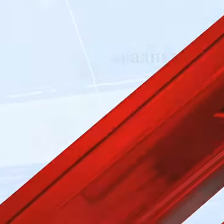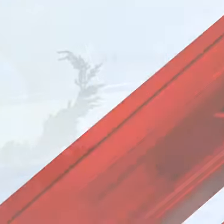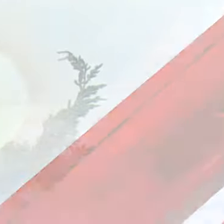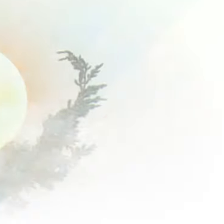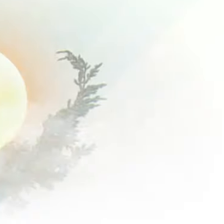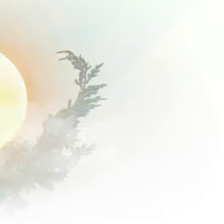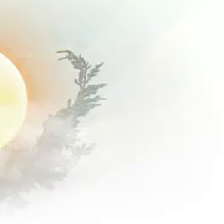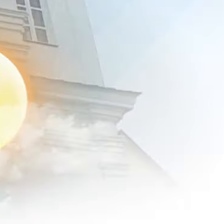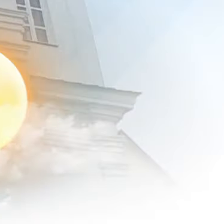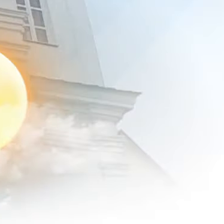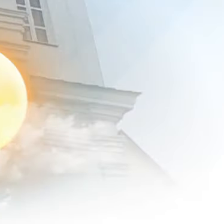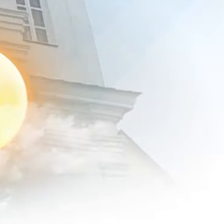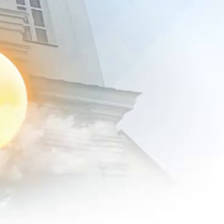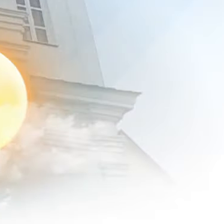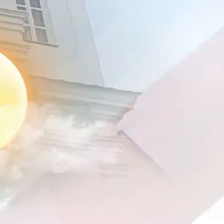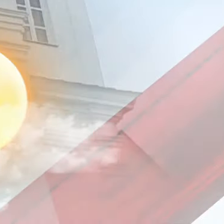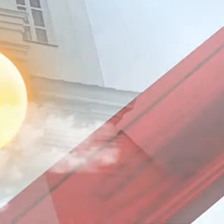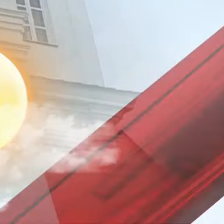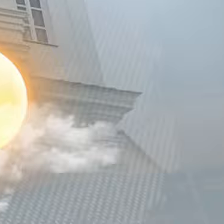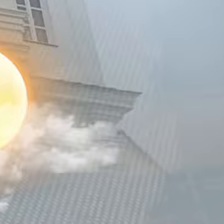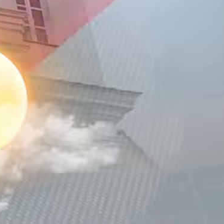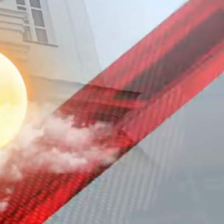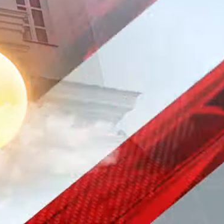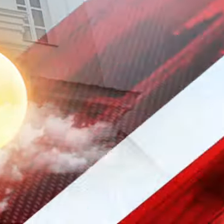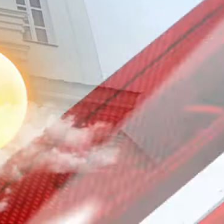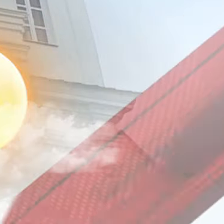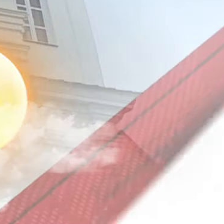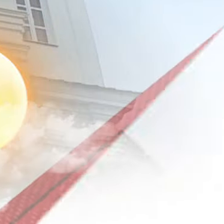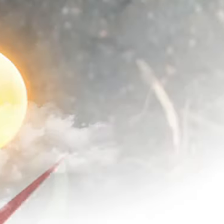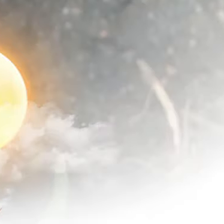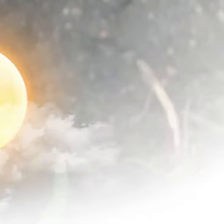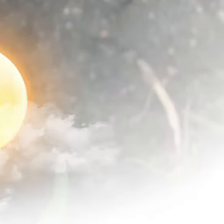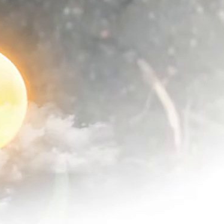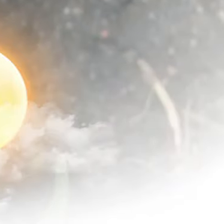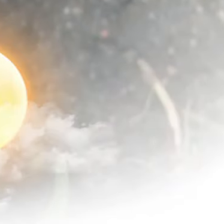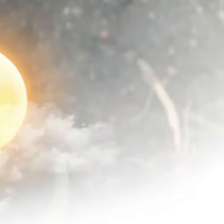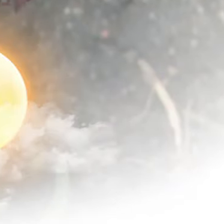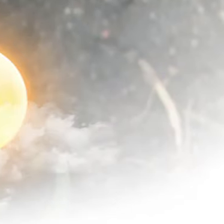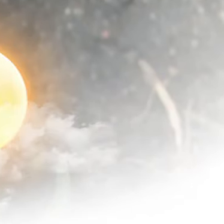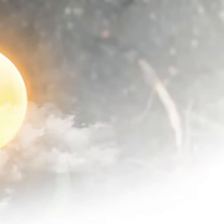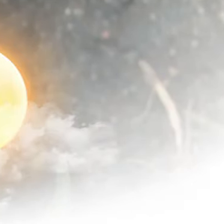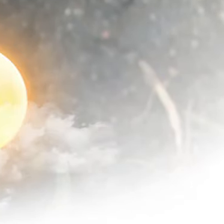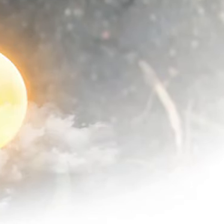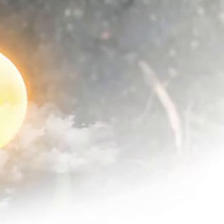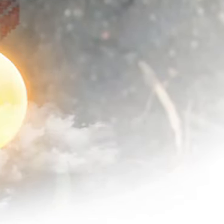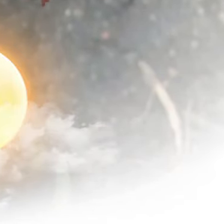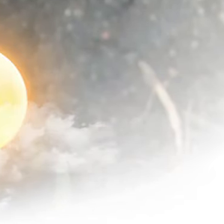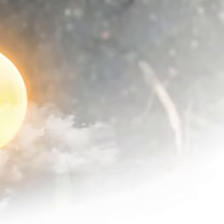У районных центрах 8 мая надвор'е будзе наступным. у Вялікай